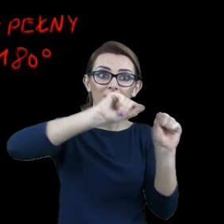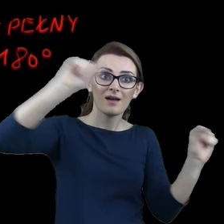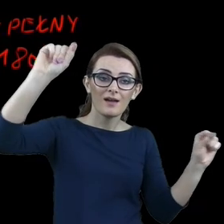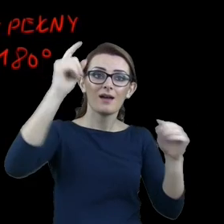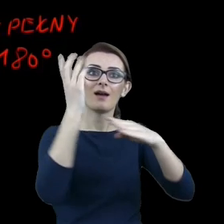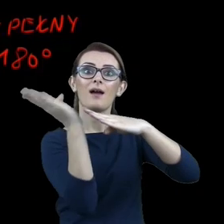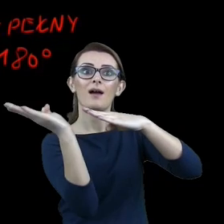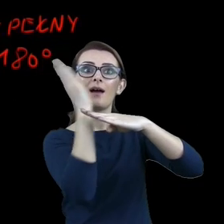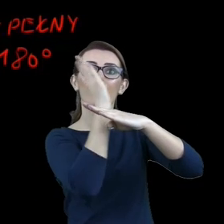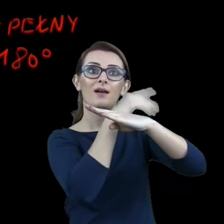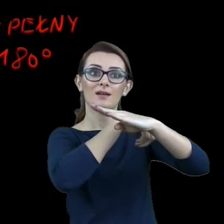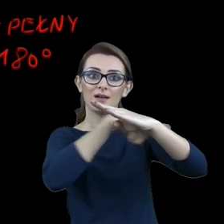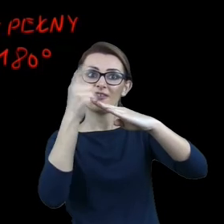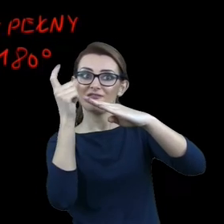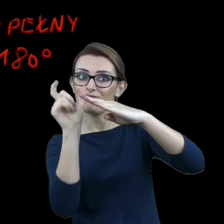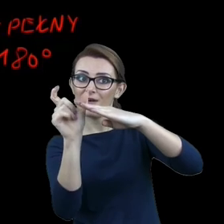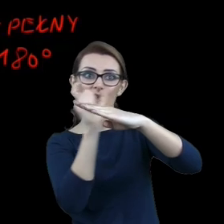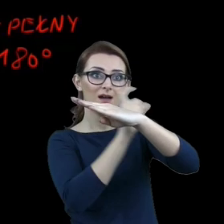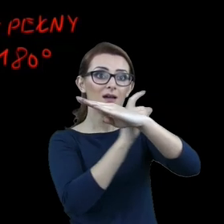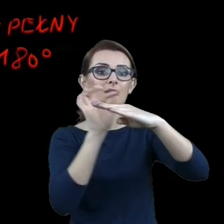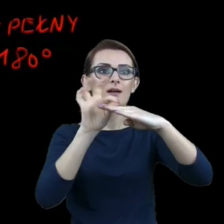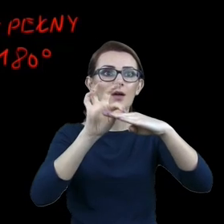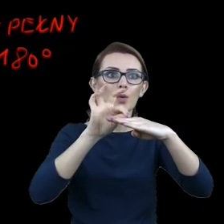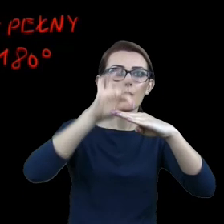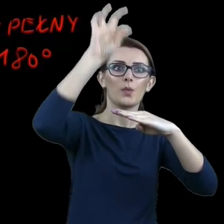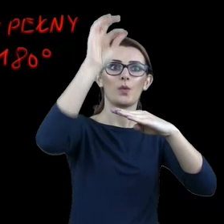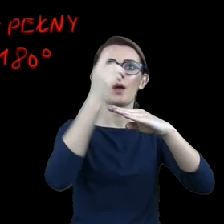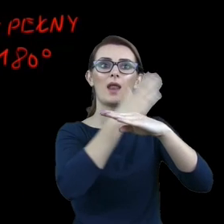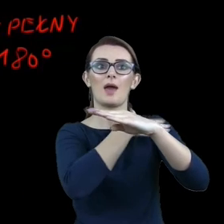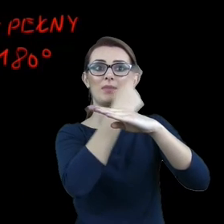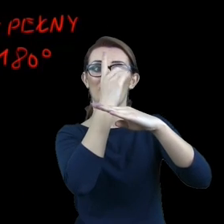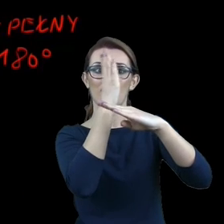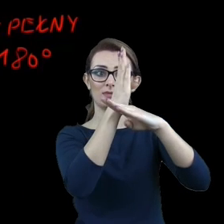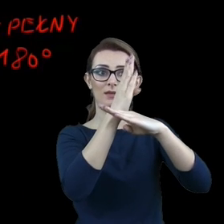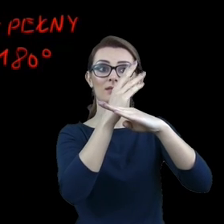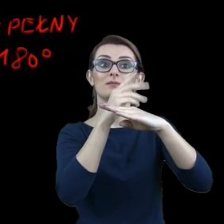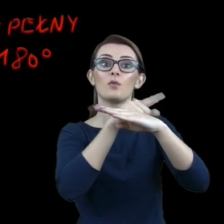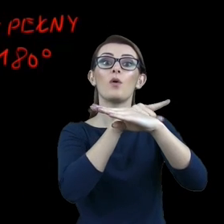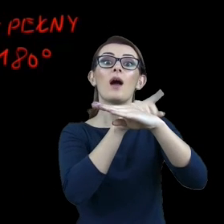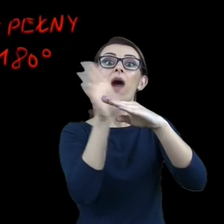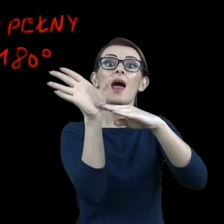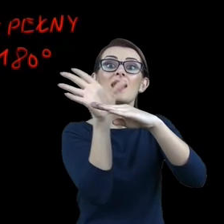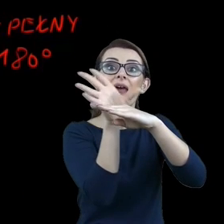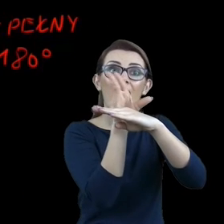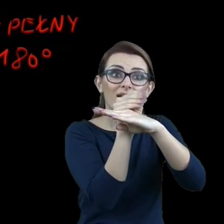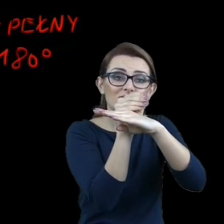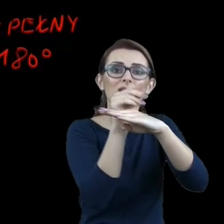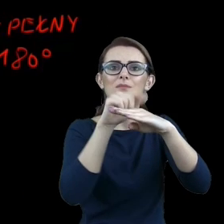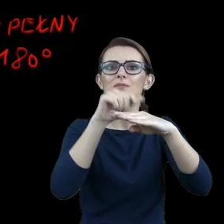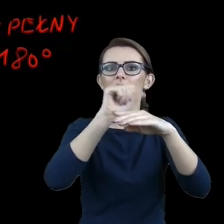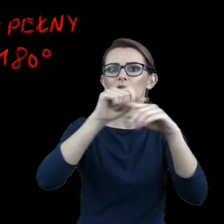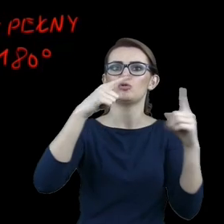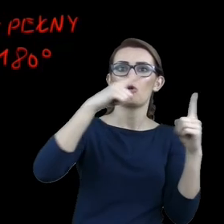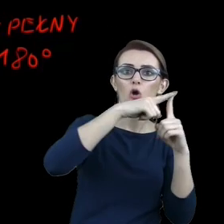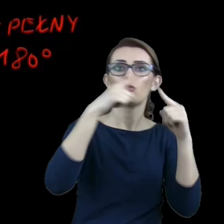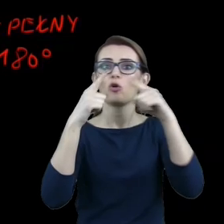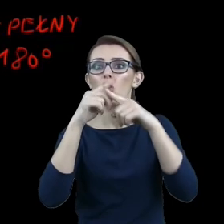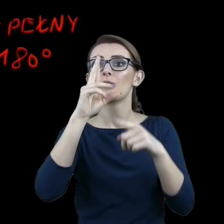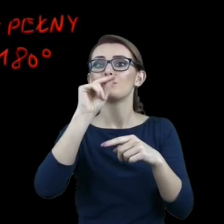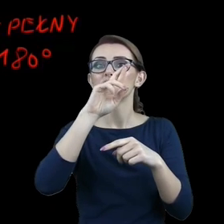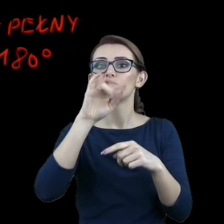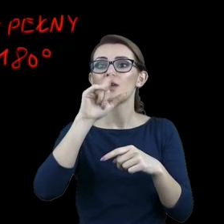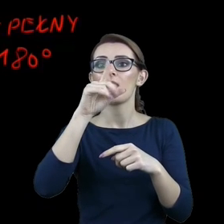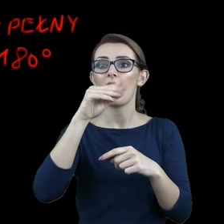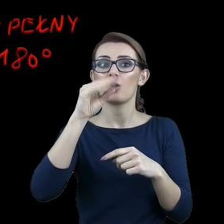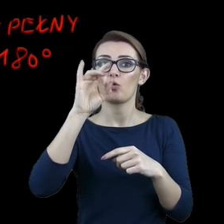które odchodzi w jakimś punkcie od tej jednej prostej. No i ta para kątów, jaka tutaj powstaje, nazywają